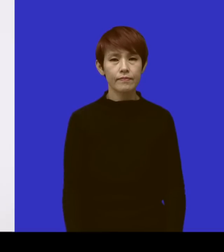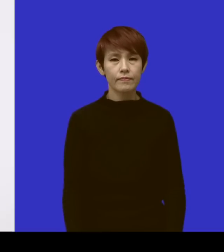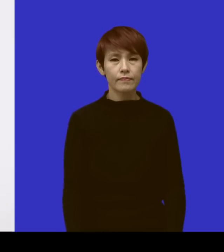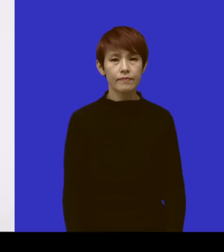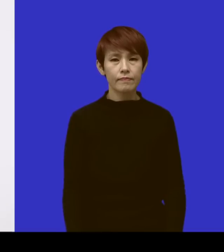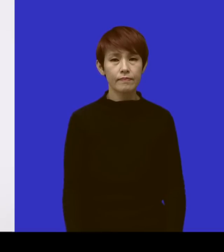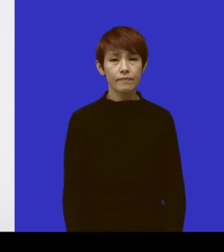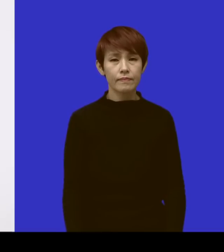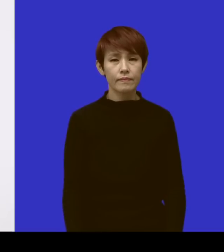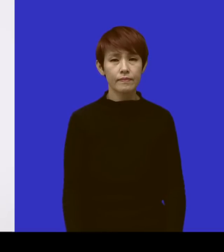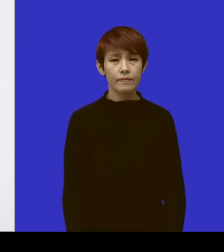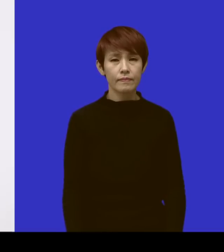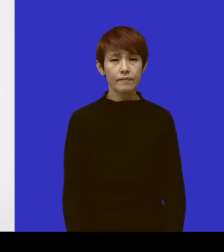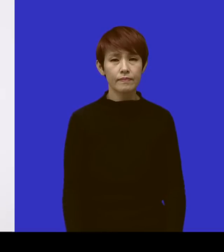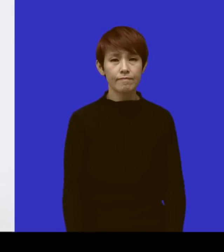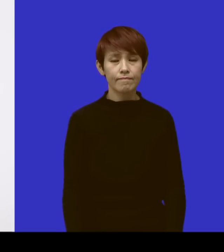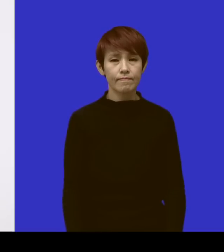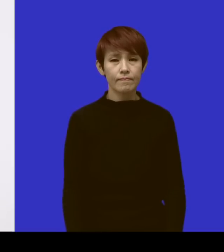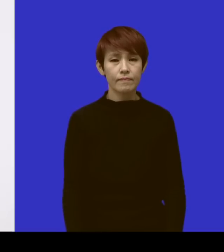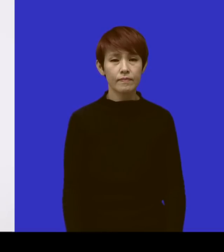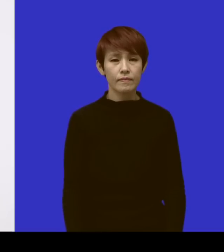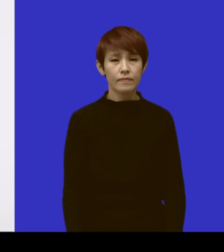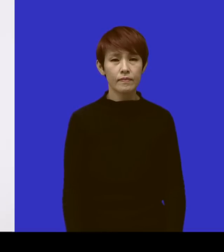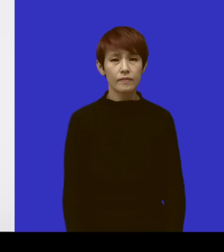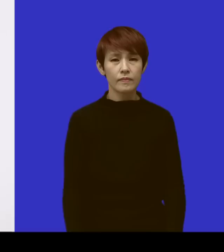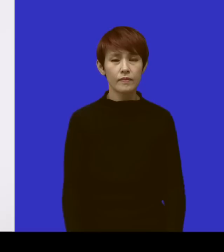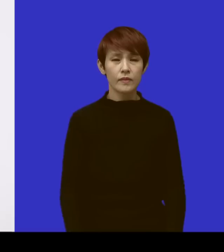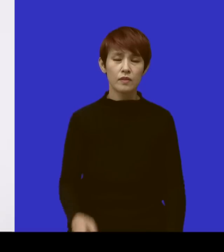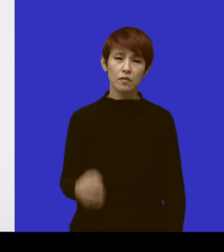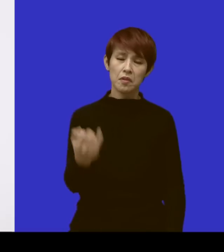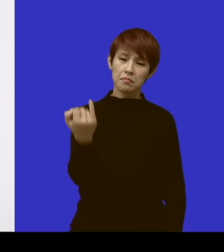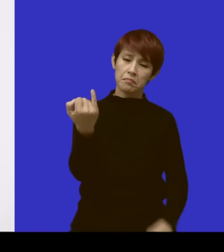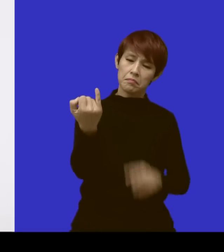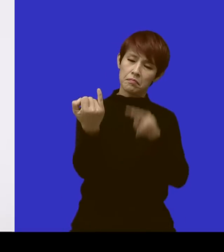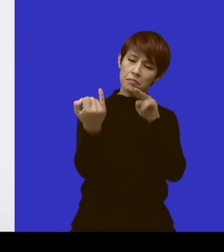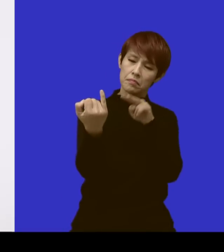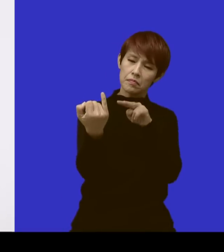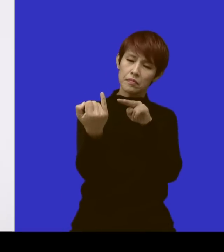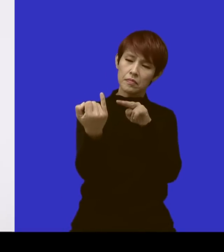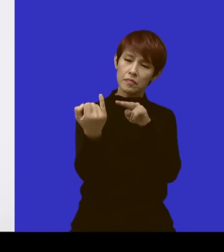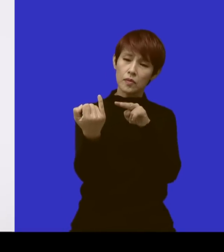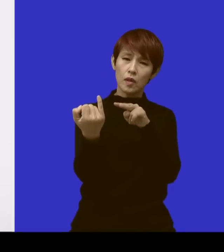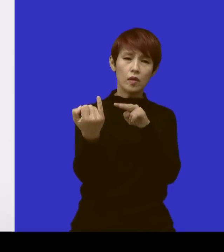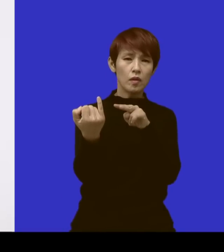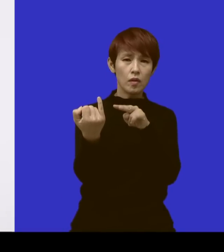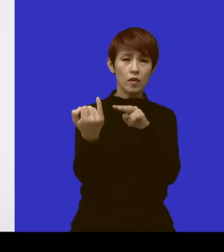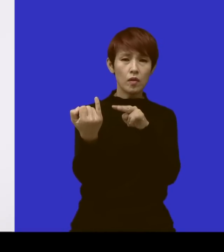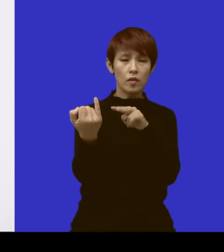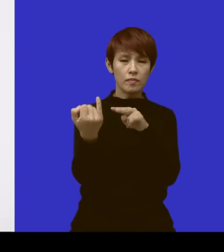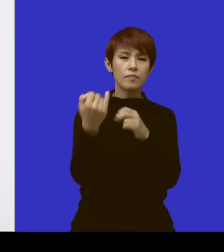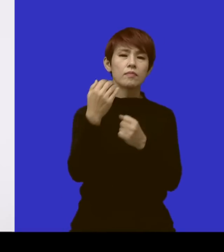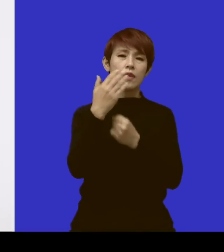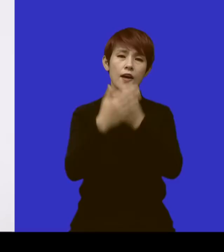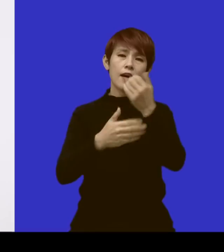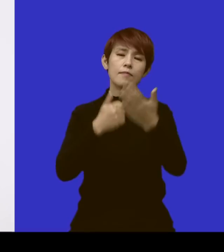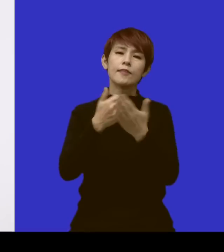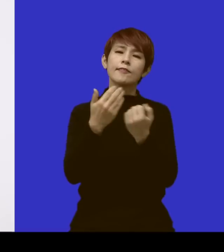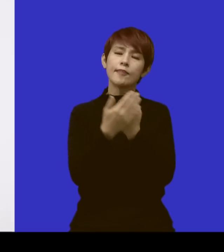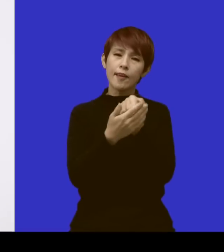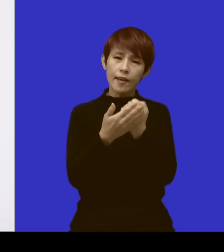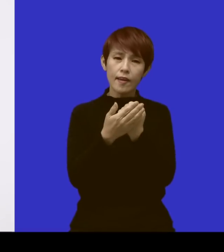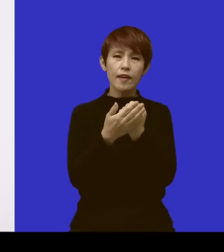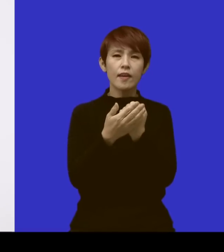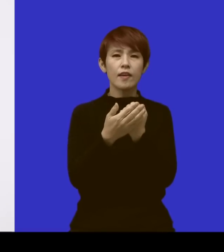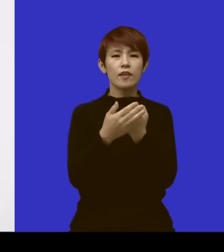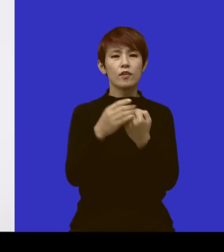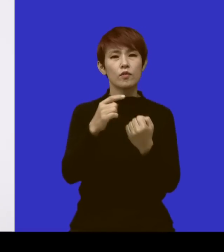그때 당시에 보여지기로는 겉으로 예. 보여지기로는 굉장히 하나님의 은혜 가운데 사역이